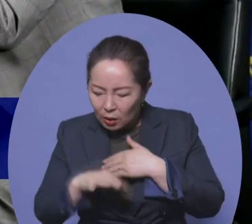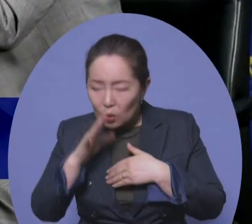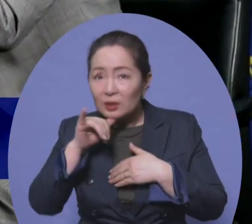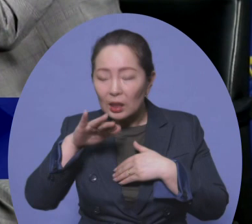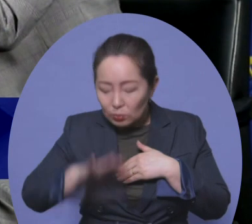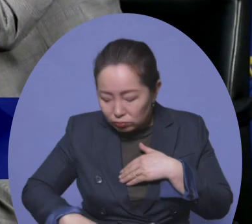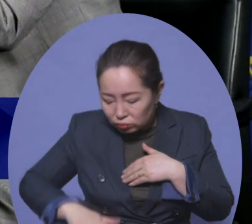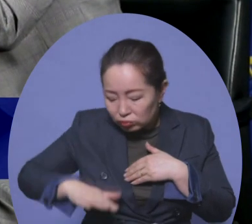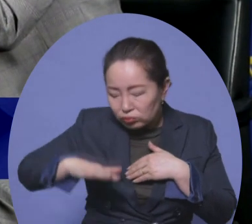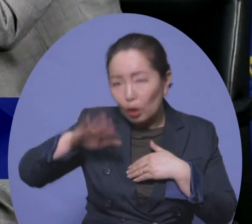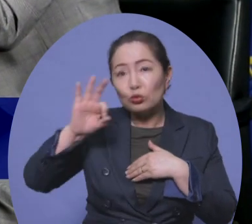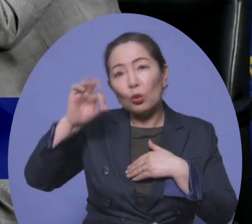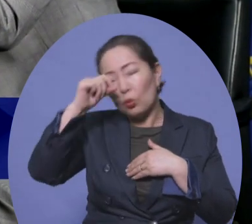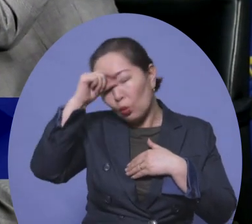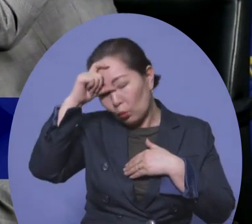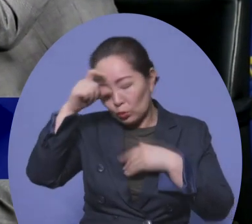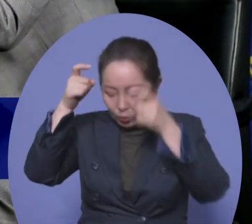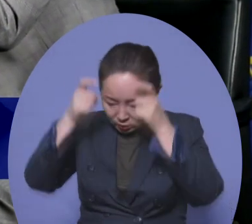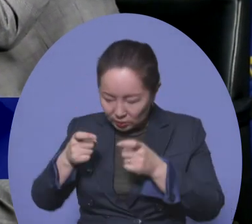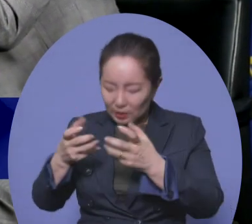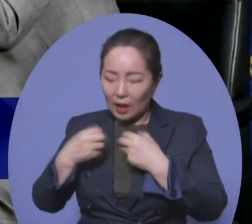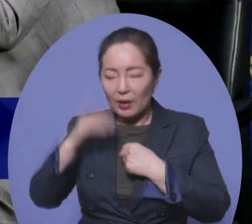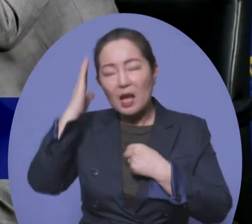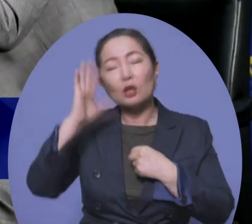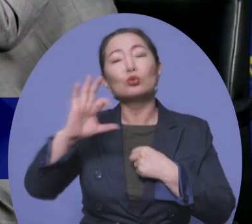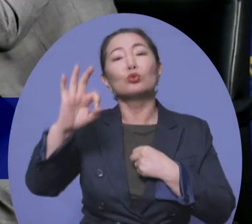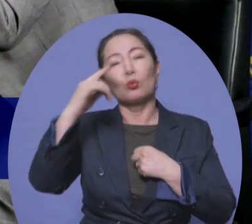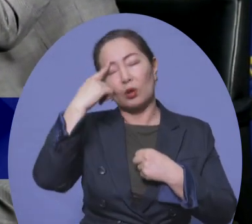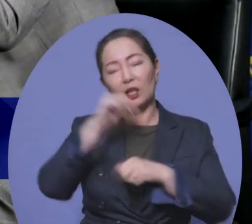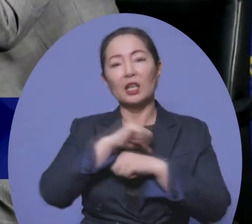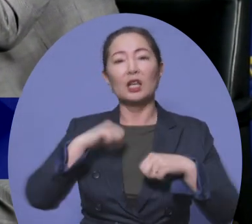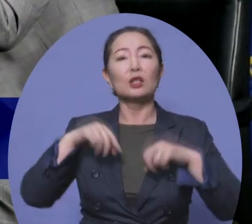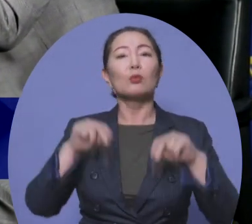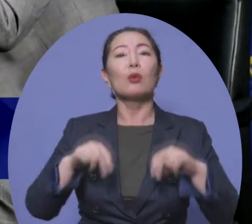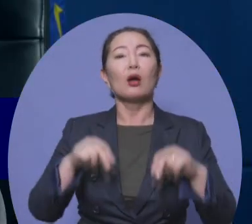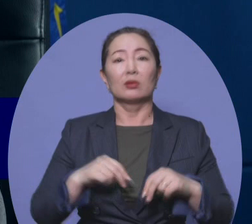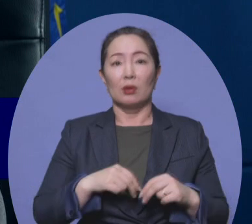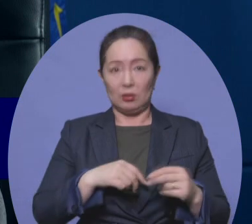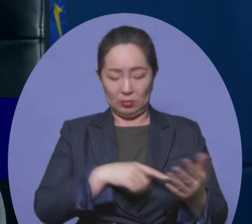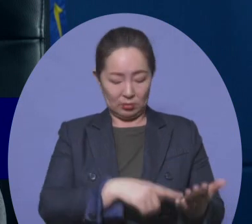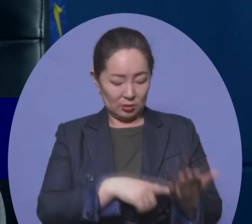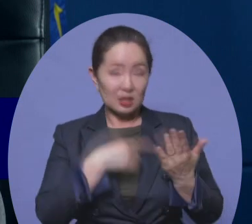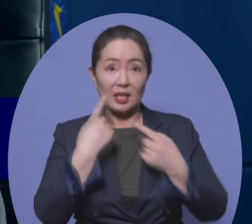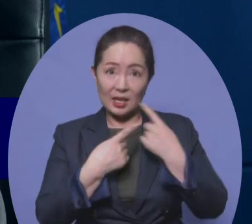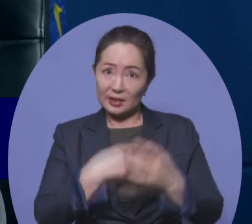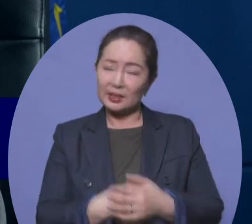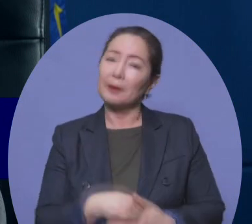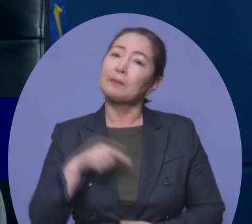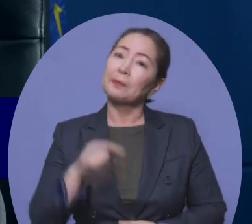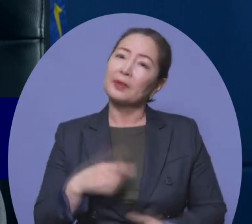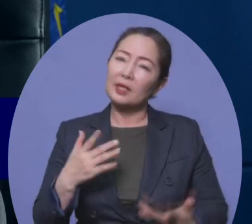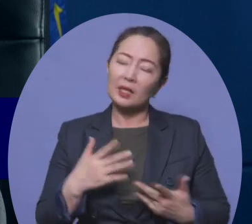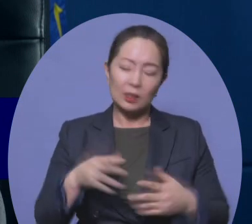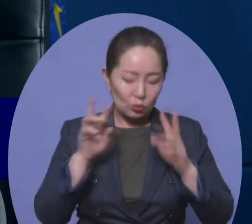наснаасаа бүхэл зөв хүмүүжилт төлөвшөлттэй болж ирээдүйн зөв Монгол иргэн болно гэдэг ийм зүйлүүд бас яригдчих байгаа. Тэгэхээр